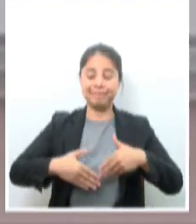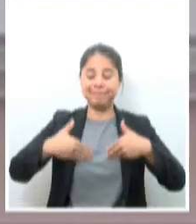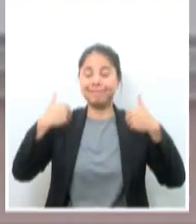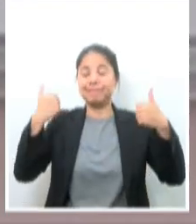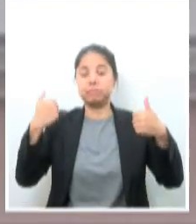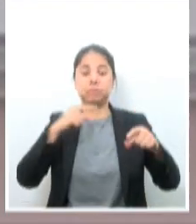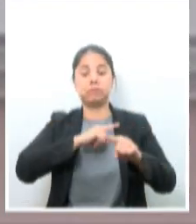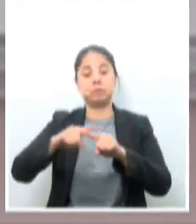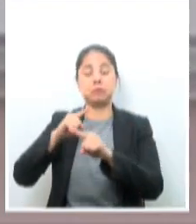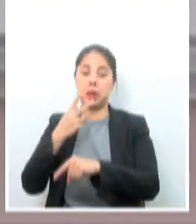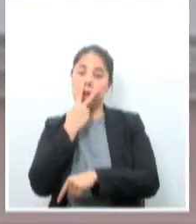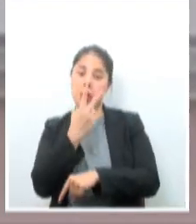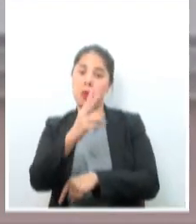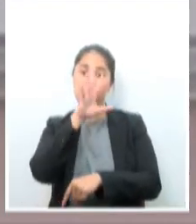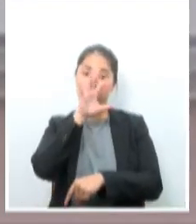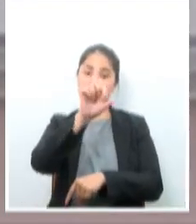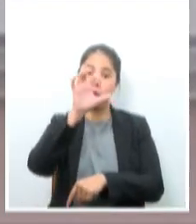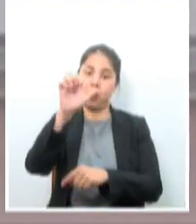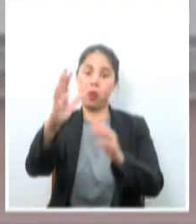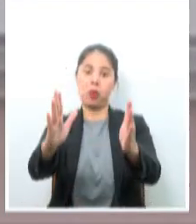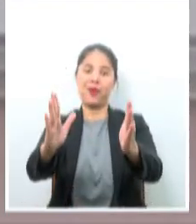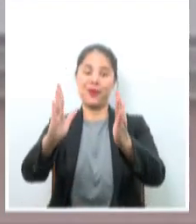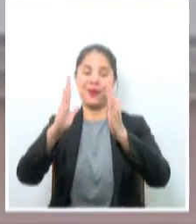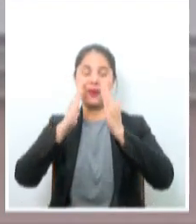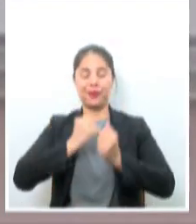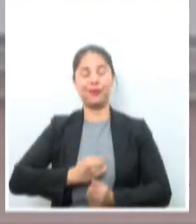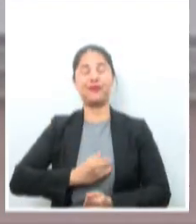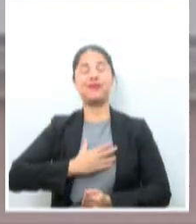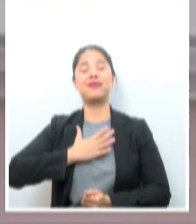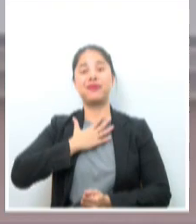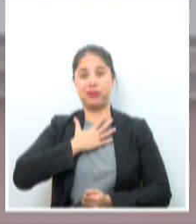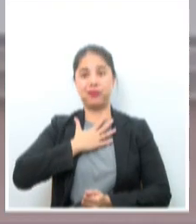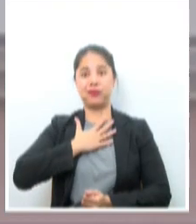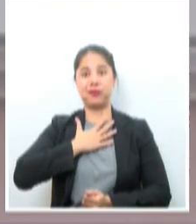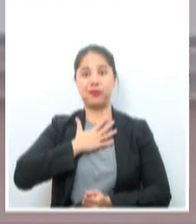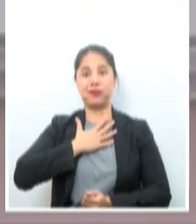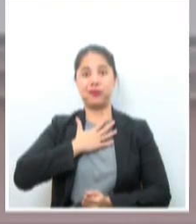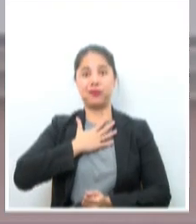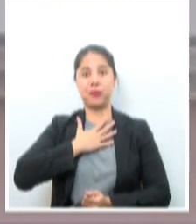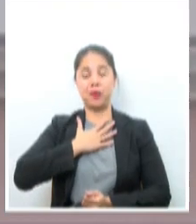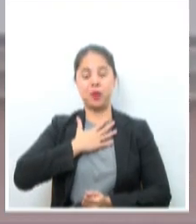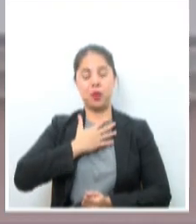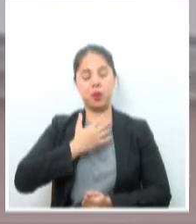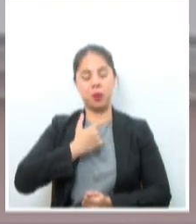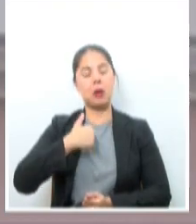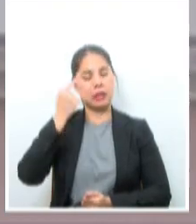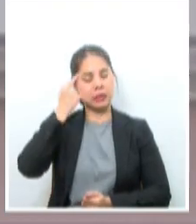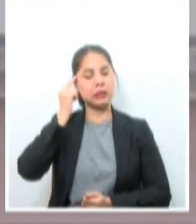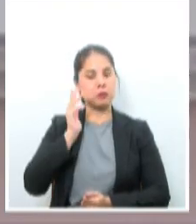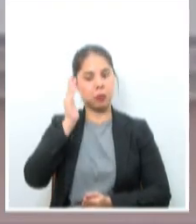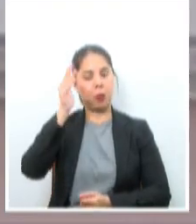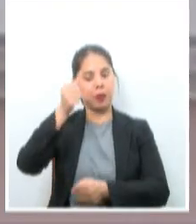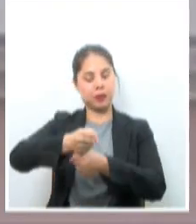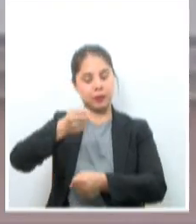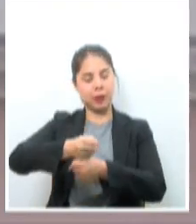อยยิ้มแบบนี้มันเป็นเหมือนแรงบันดาลใจในเป็นกำลังใจให้เราได้กระทำต่อไปนะครับบางที